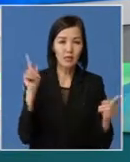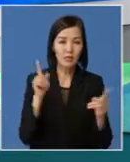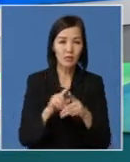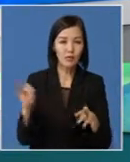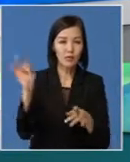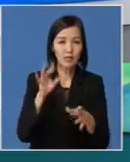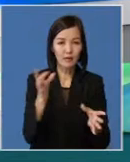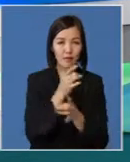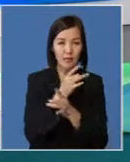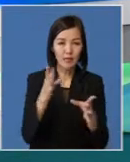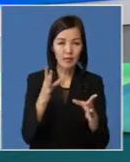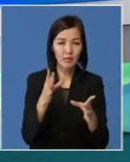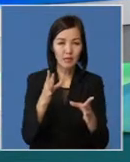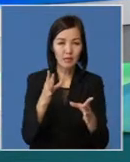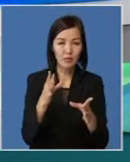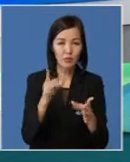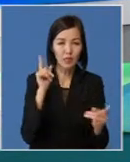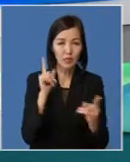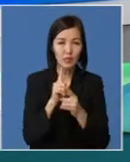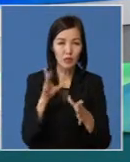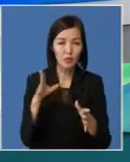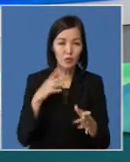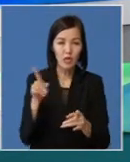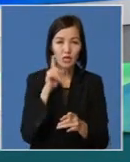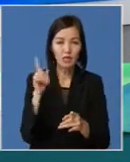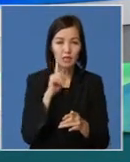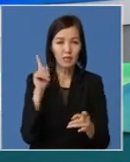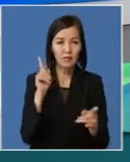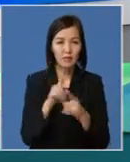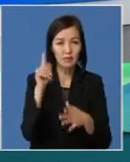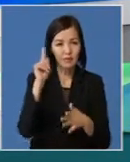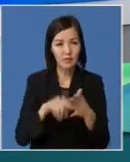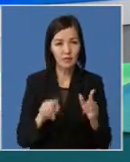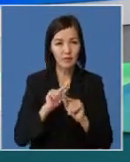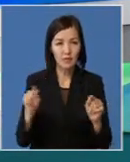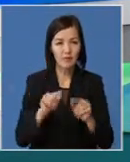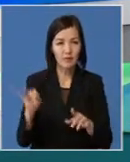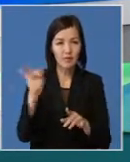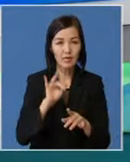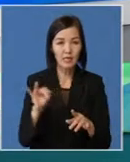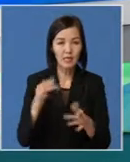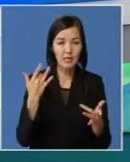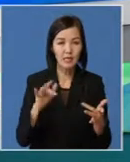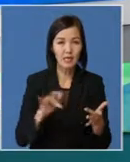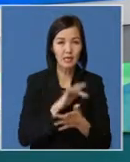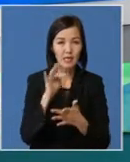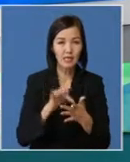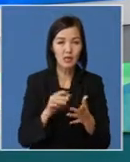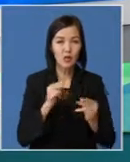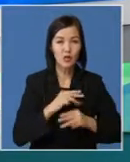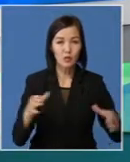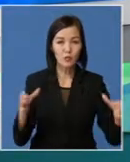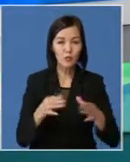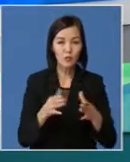тарихымыз, мәдениетіміз жайлы ой қозғады. Жас буынмен кездесіп, дәстүрлі дінімізді дәріптеді. Тарихи Тараз шаһарына жұмыс тобымен әріптесім